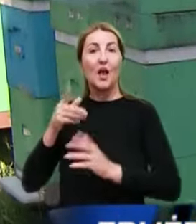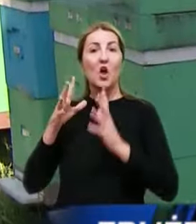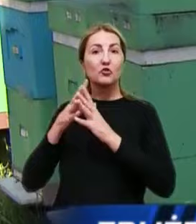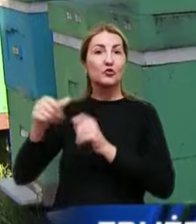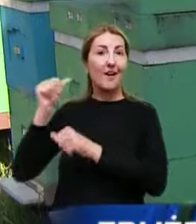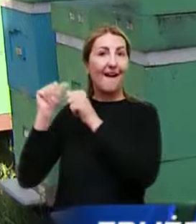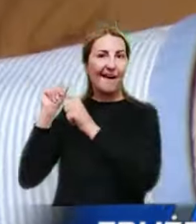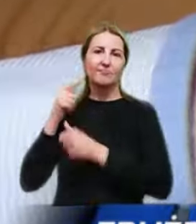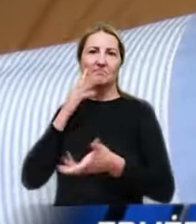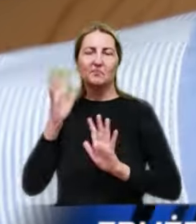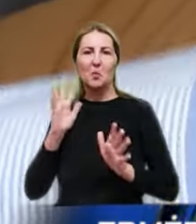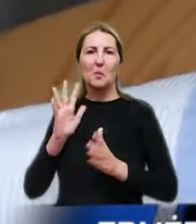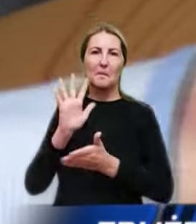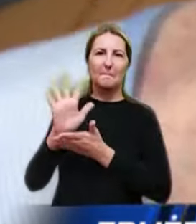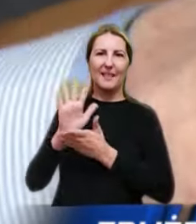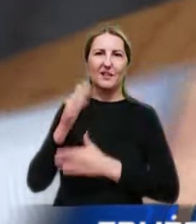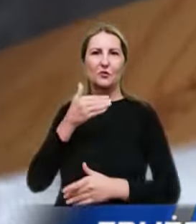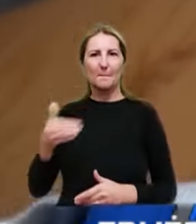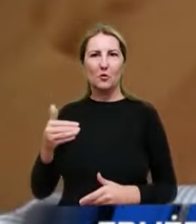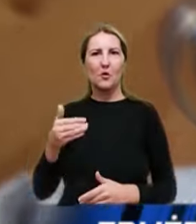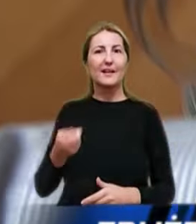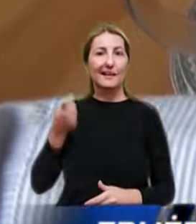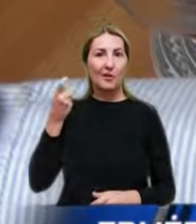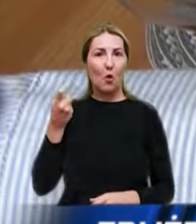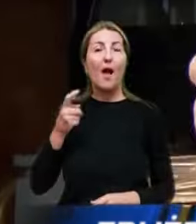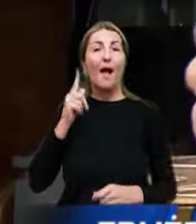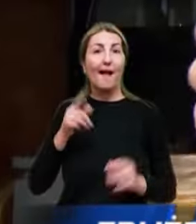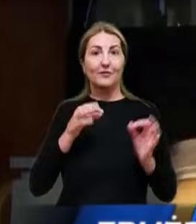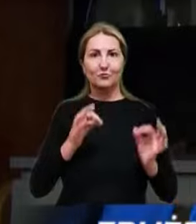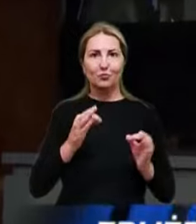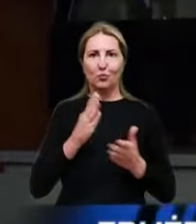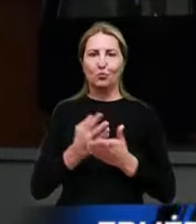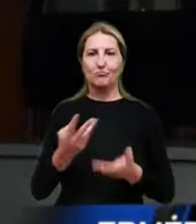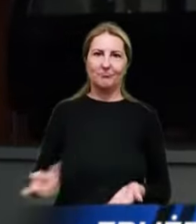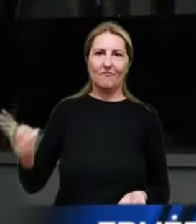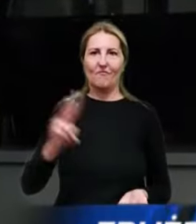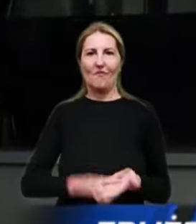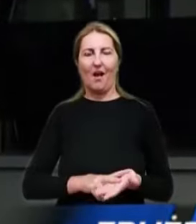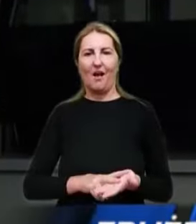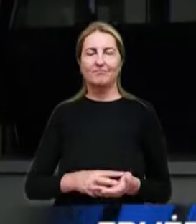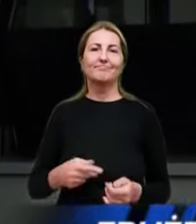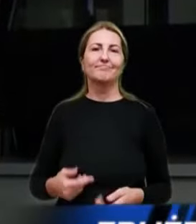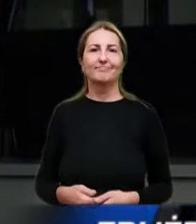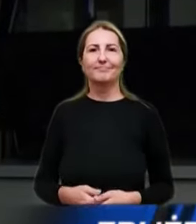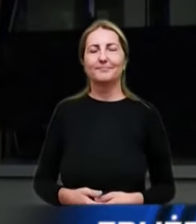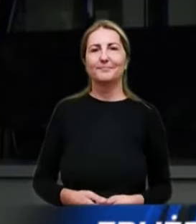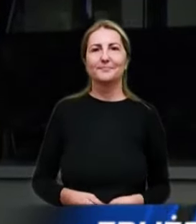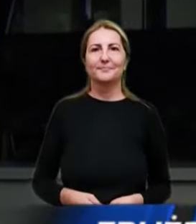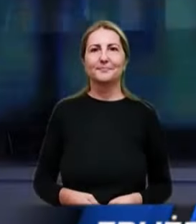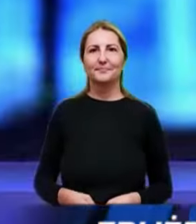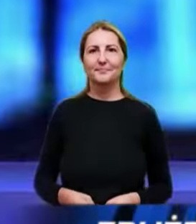około 15 milionów kilogramów. Dzisiaj ponad 2 razy więcej. Joanna Sikora, TVP 3 Bydgoszcz.